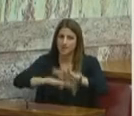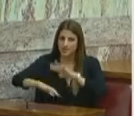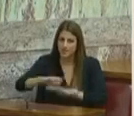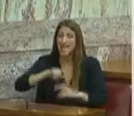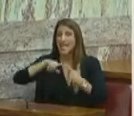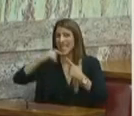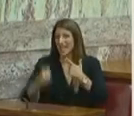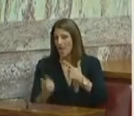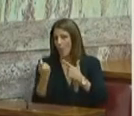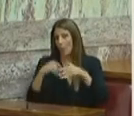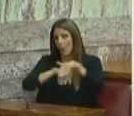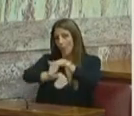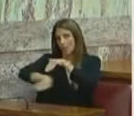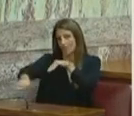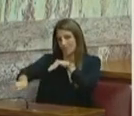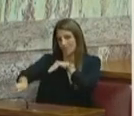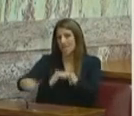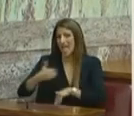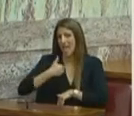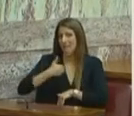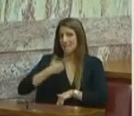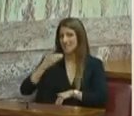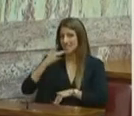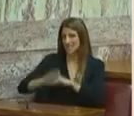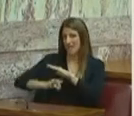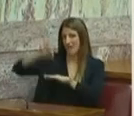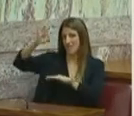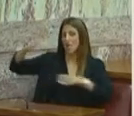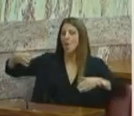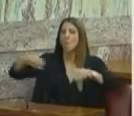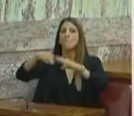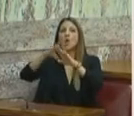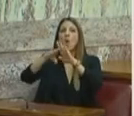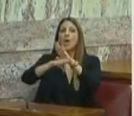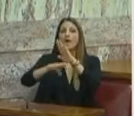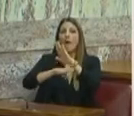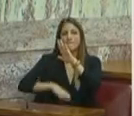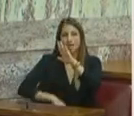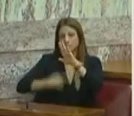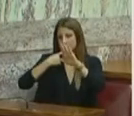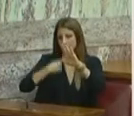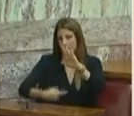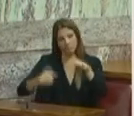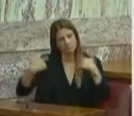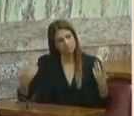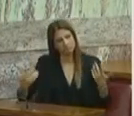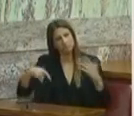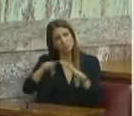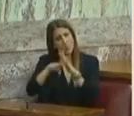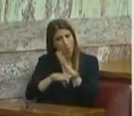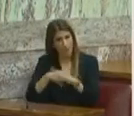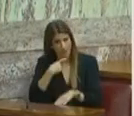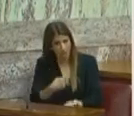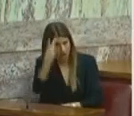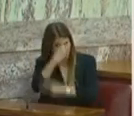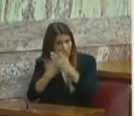δωροληψίας. Η Χρυσή Αυγή στο πρόγραμμά της, στις πολιτικές της θέσεις, που λέτε πως δεν υπάρχουν, που λέτε πως δεν έχει,